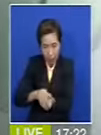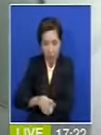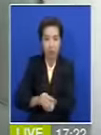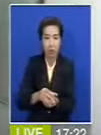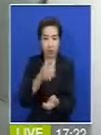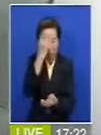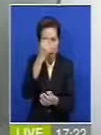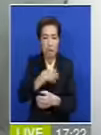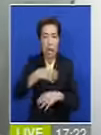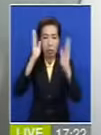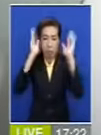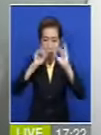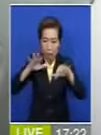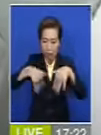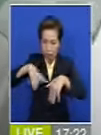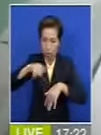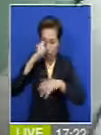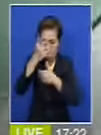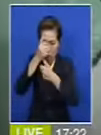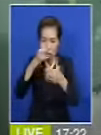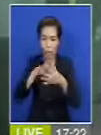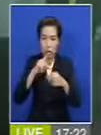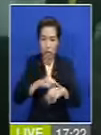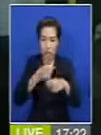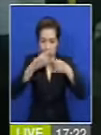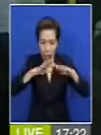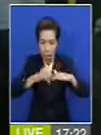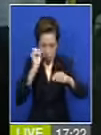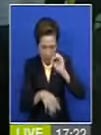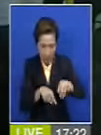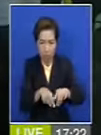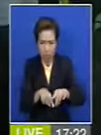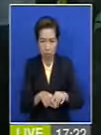ปัญหาขยะใต้ท้องทะเลที่ส่งผลกระทบต่อระบบนิเวศอย่างร้ายแรง